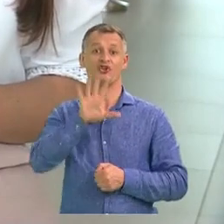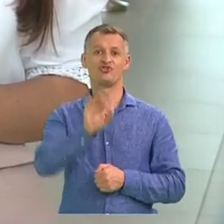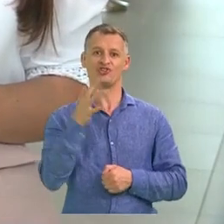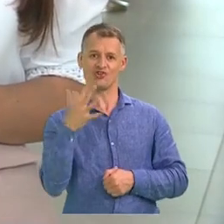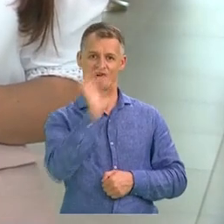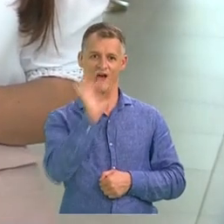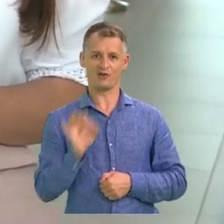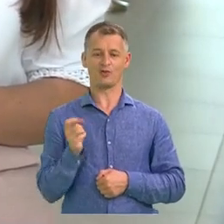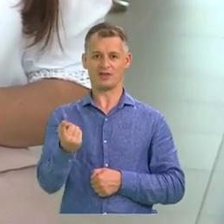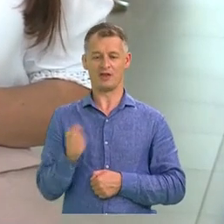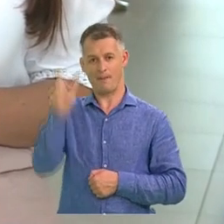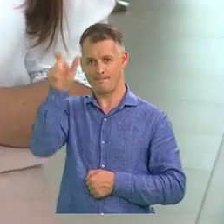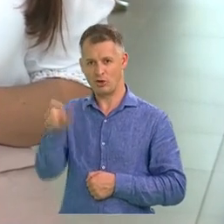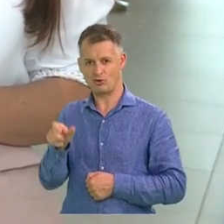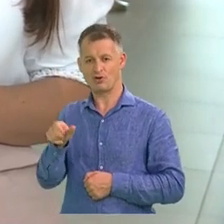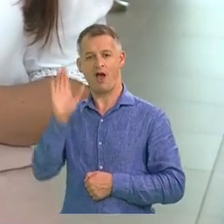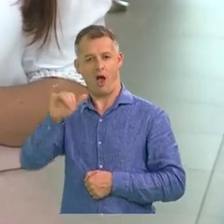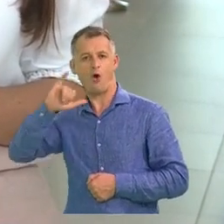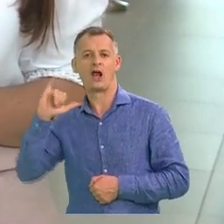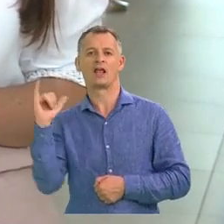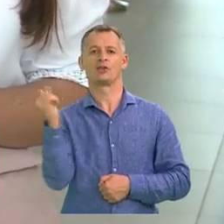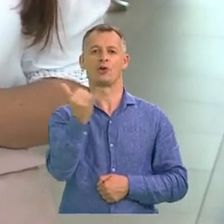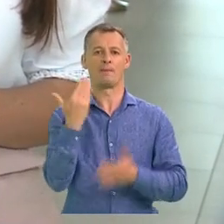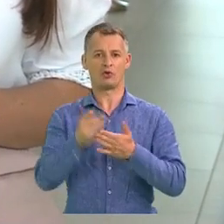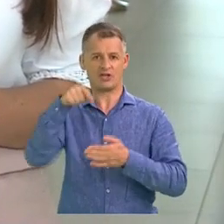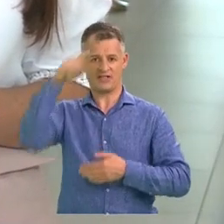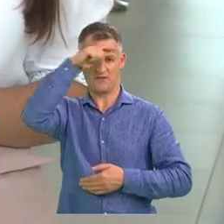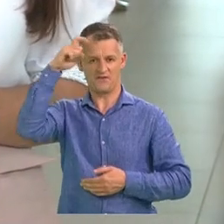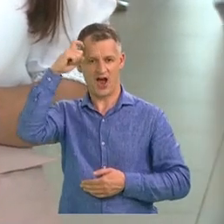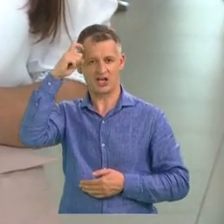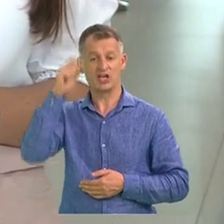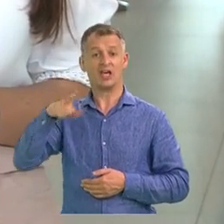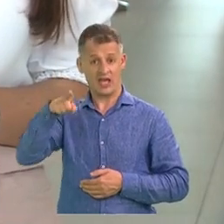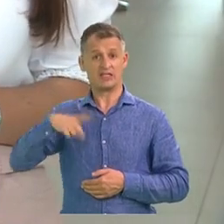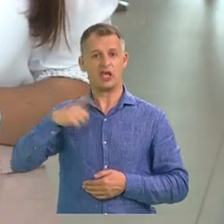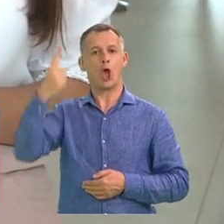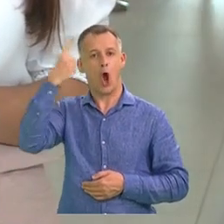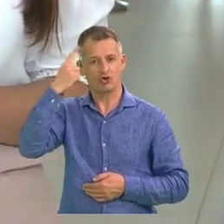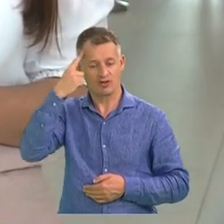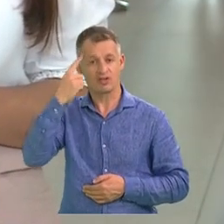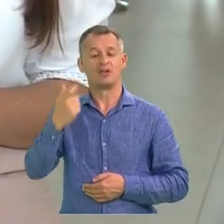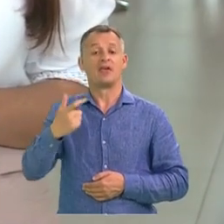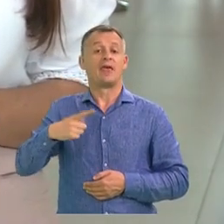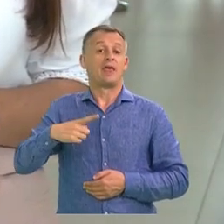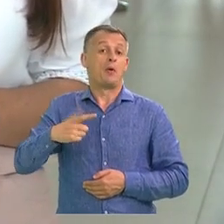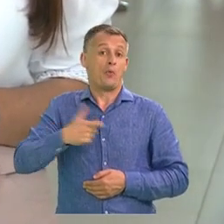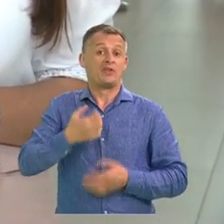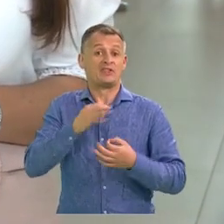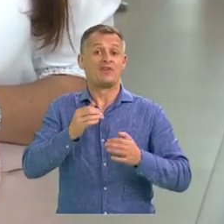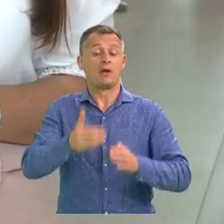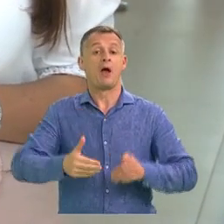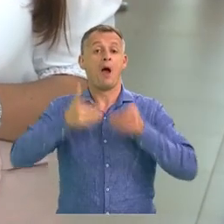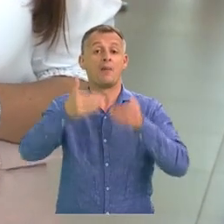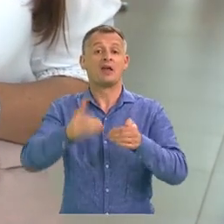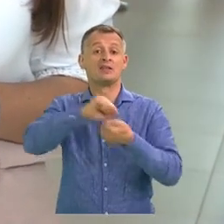55% dintre pasagerii care au zboruri pentru vara aceasta sunt conștienți că există riscul unei amânări sau unei modificări.